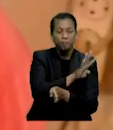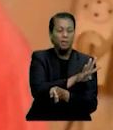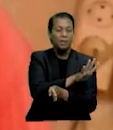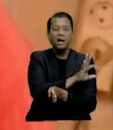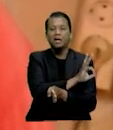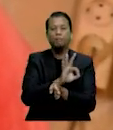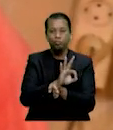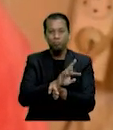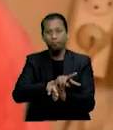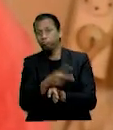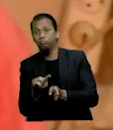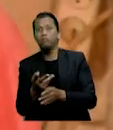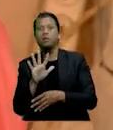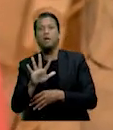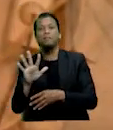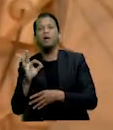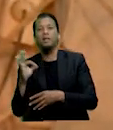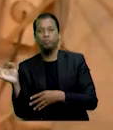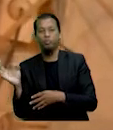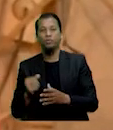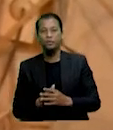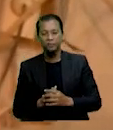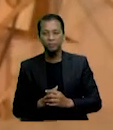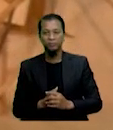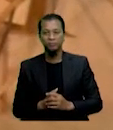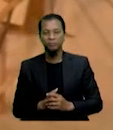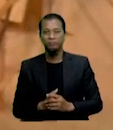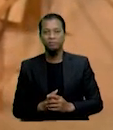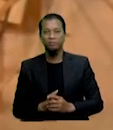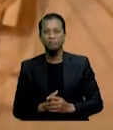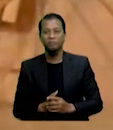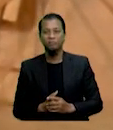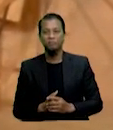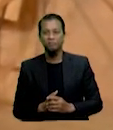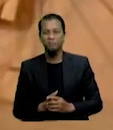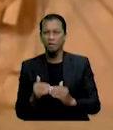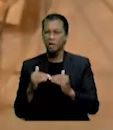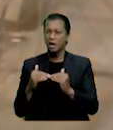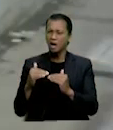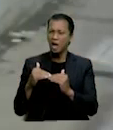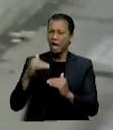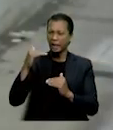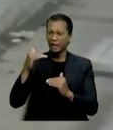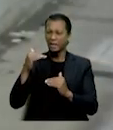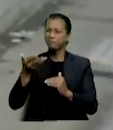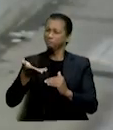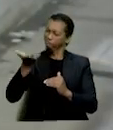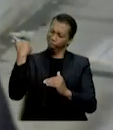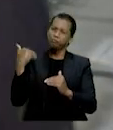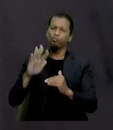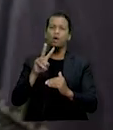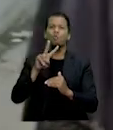55. Sejak kapan kenaikannya? Itu udah 2 bulan yang lalu belum turun-turun. Kemudian